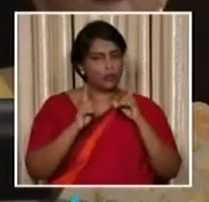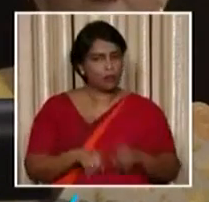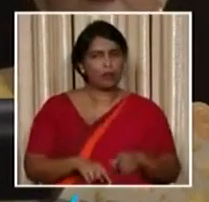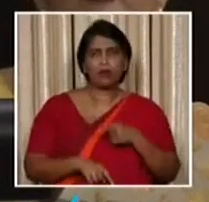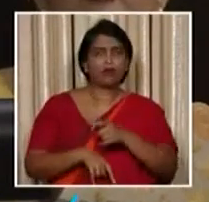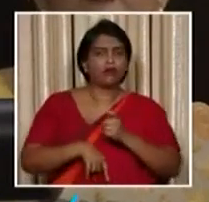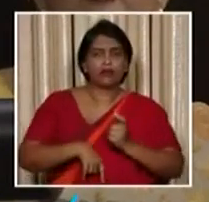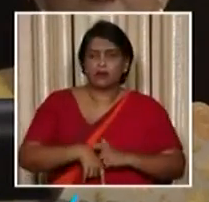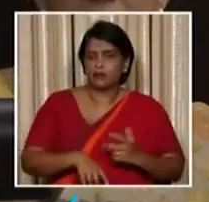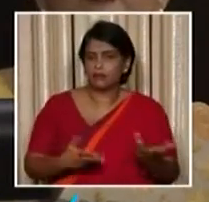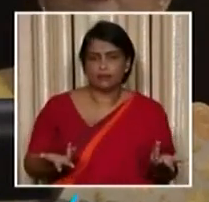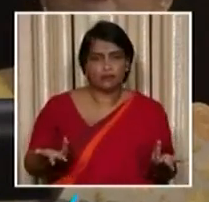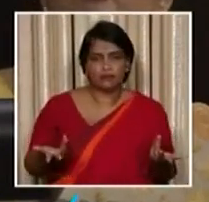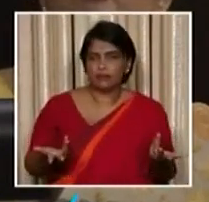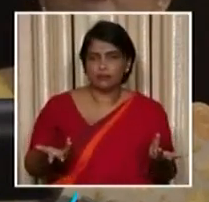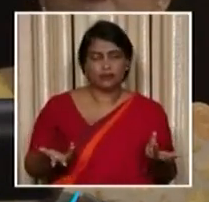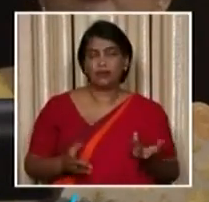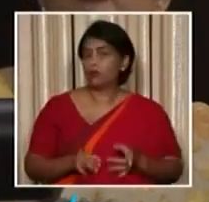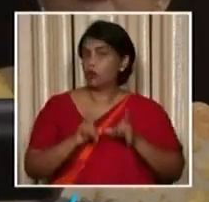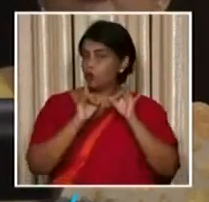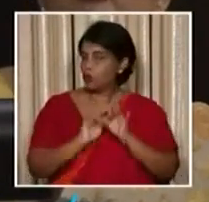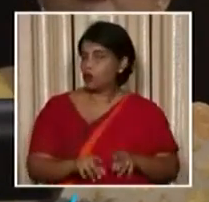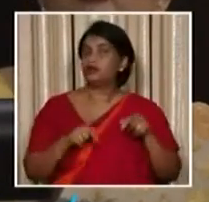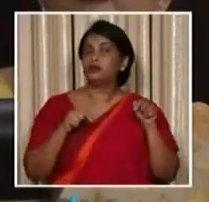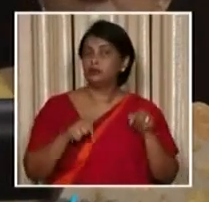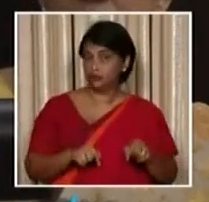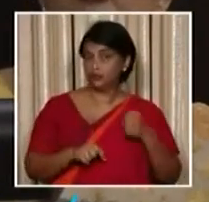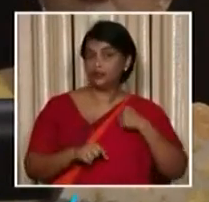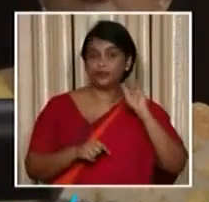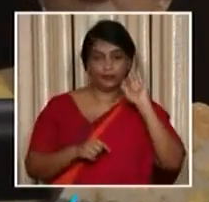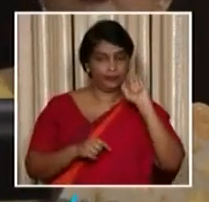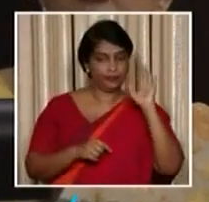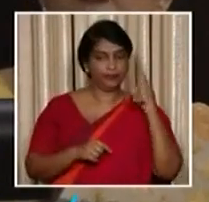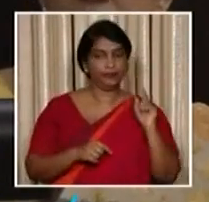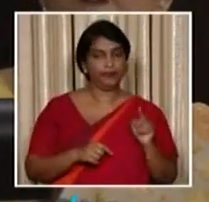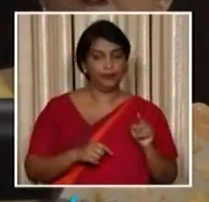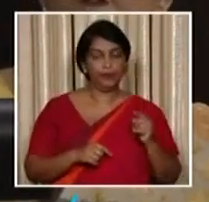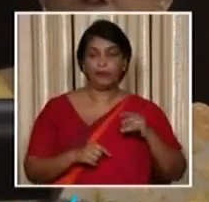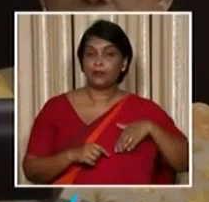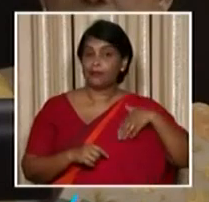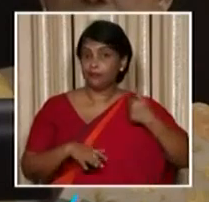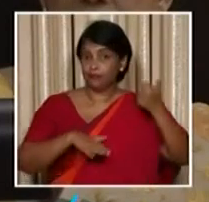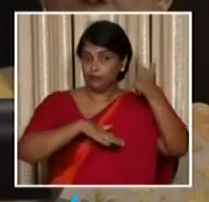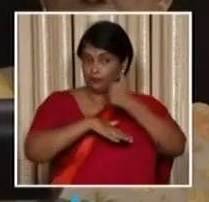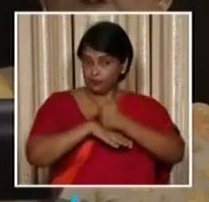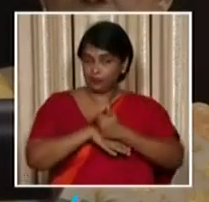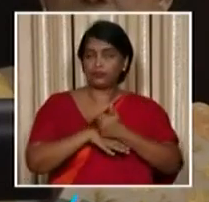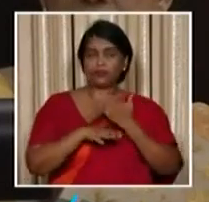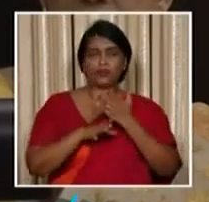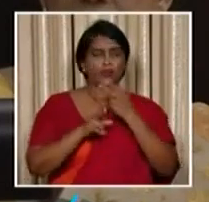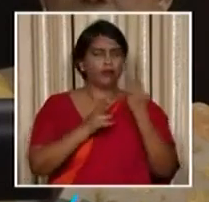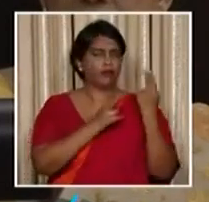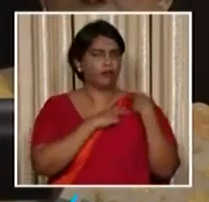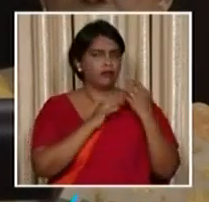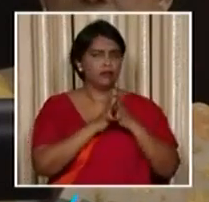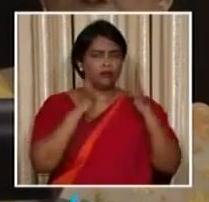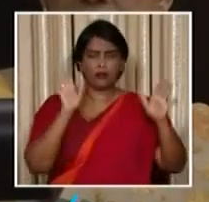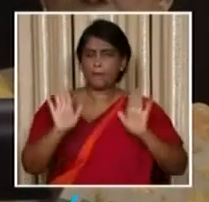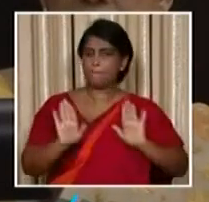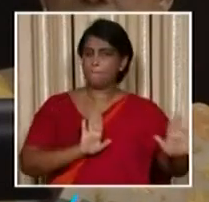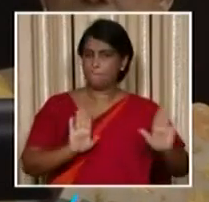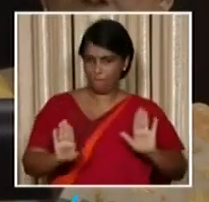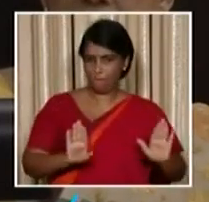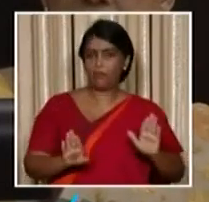තත්ත්වයක් ඇති වුණේ නැහැ ඉතින් ඒ නිසා විශේෂයෙන්ම මේ මූලාශ්‍රණයට විශාල වගකීමක් තියෙනවා ඒව